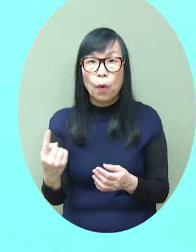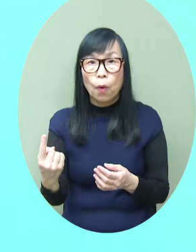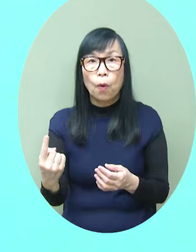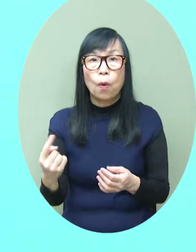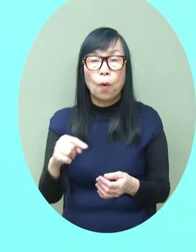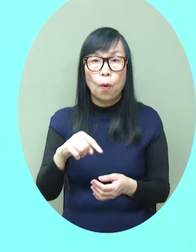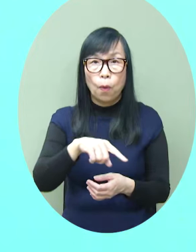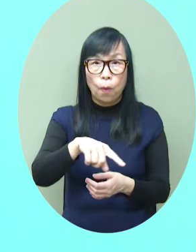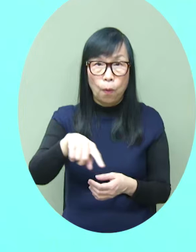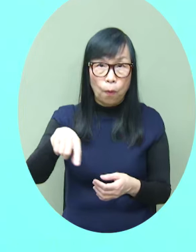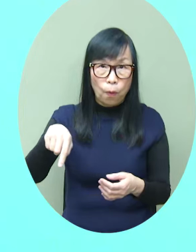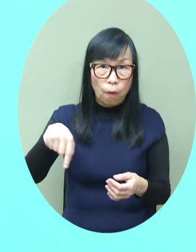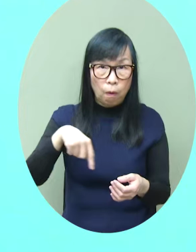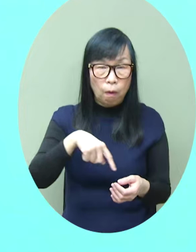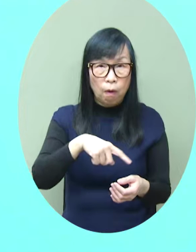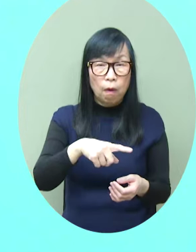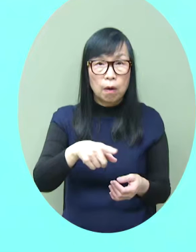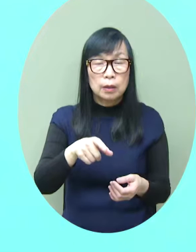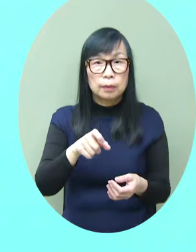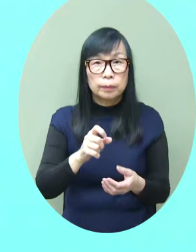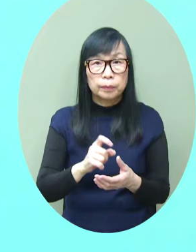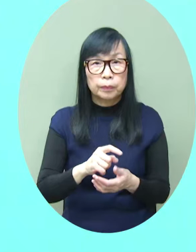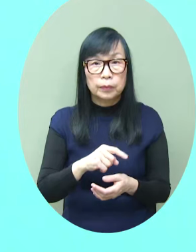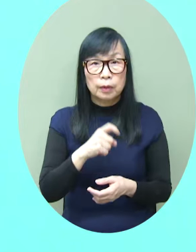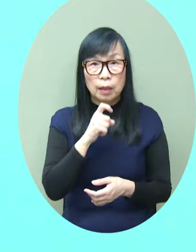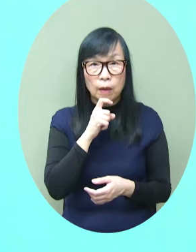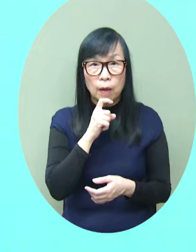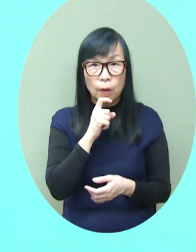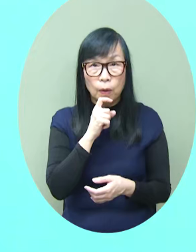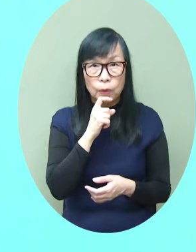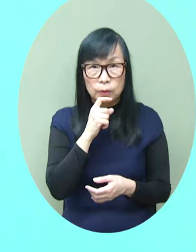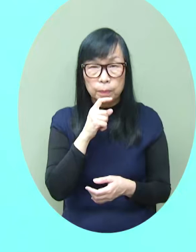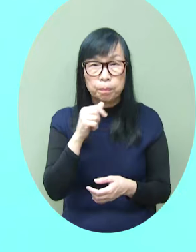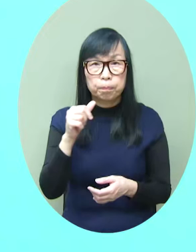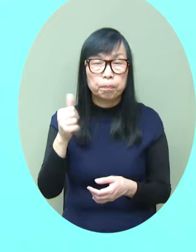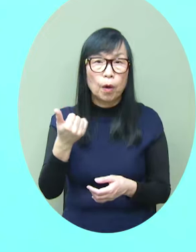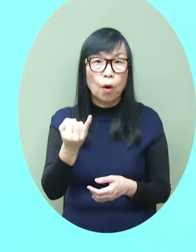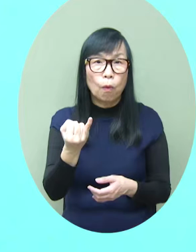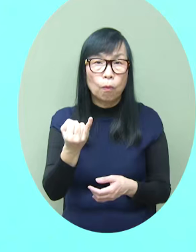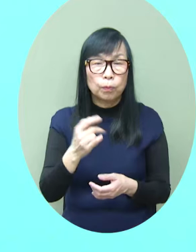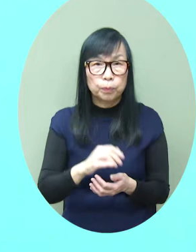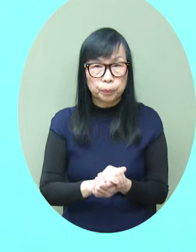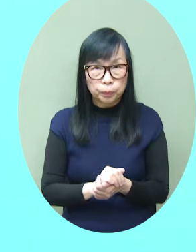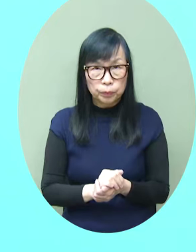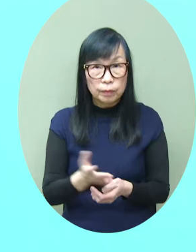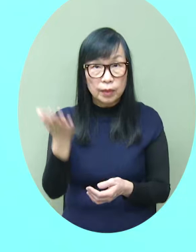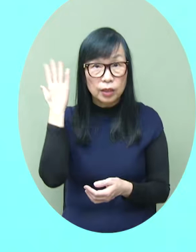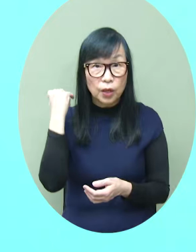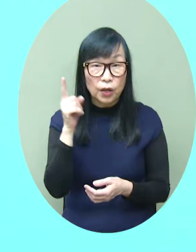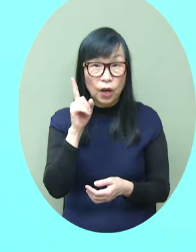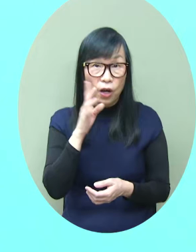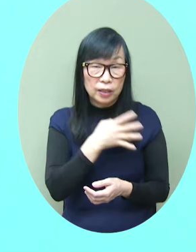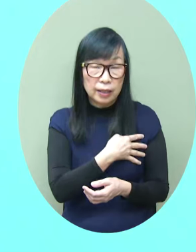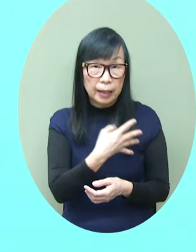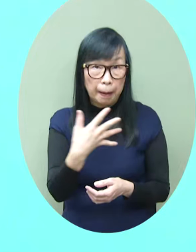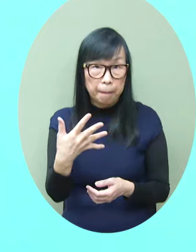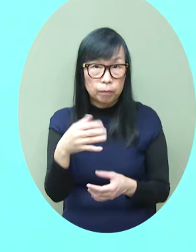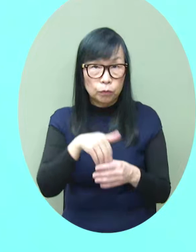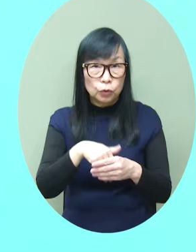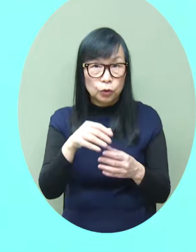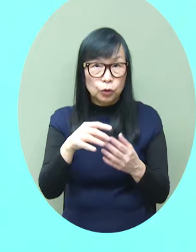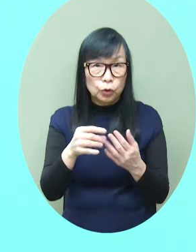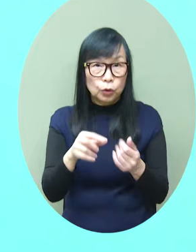係有一啲嘅失效啦 咁喺上個禮拜五，選管會咧亦都